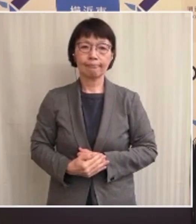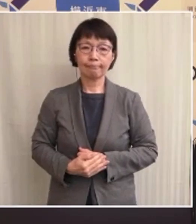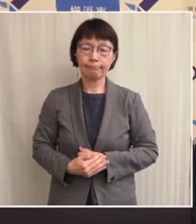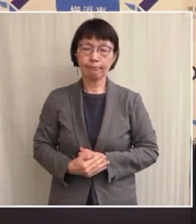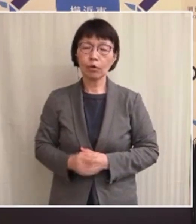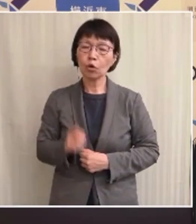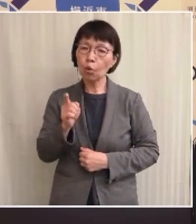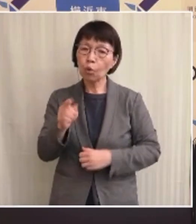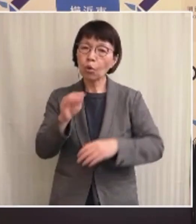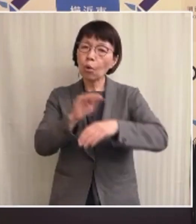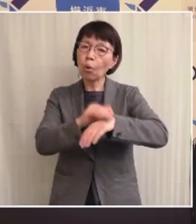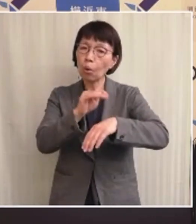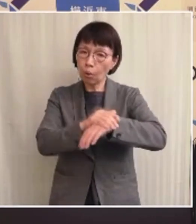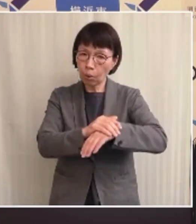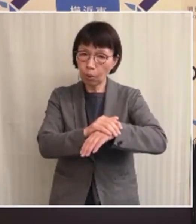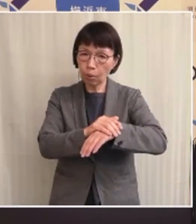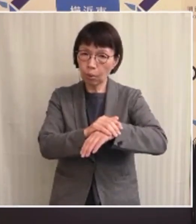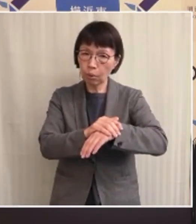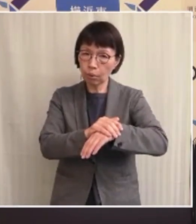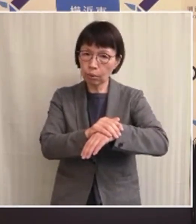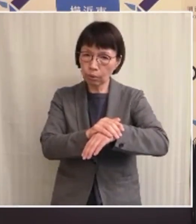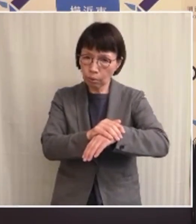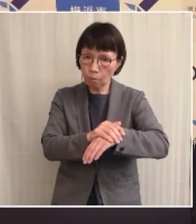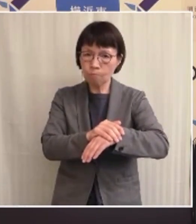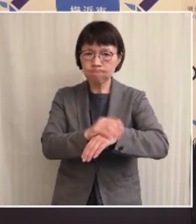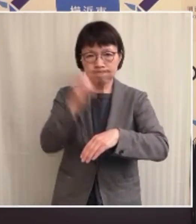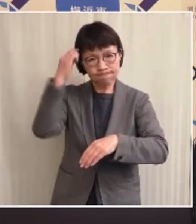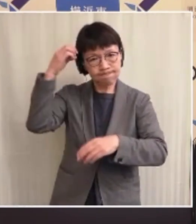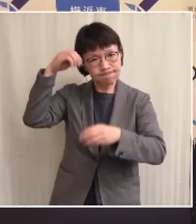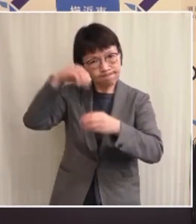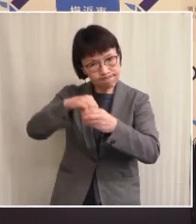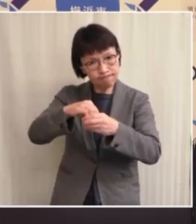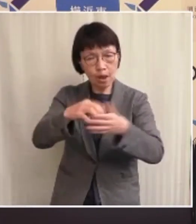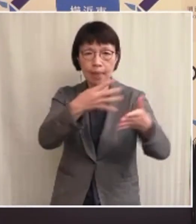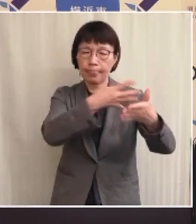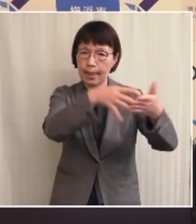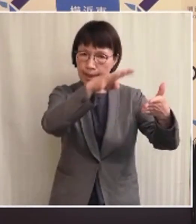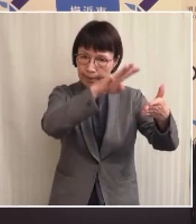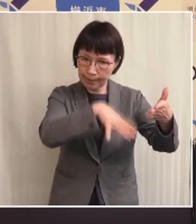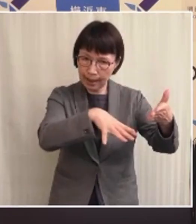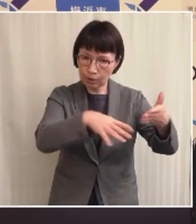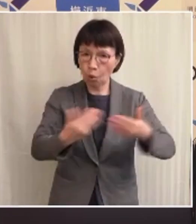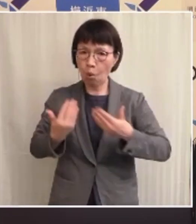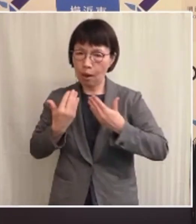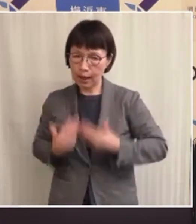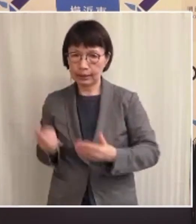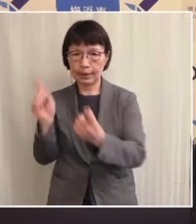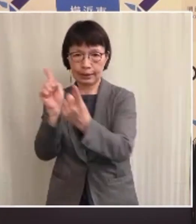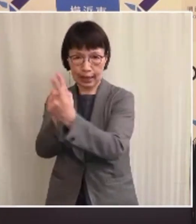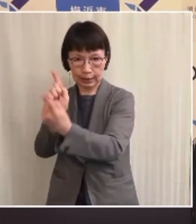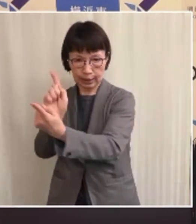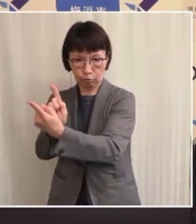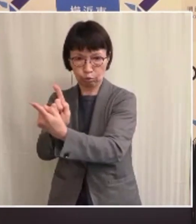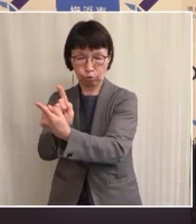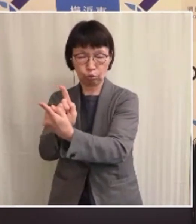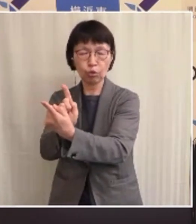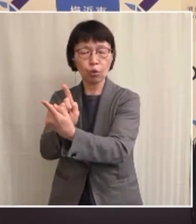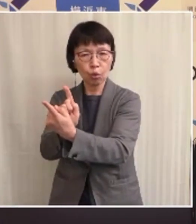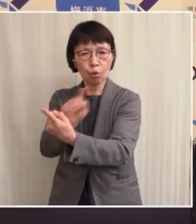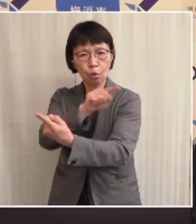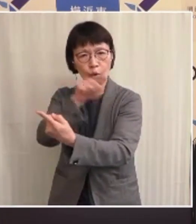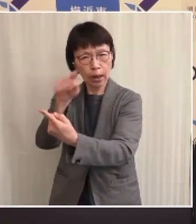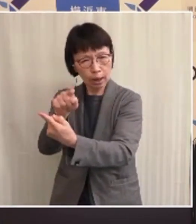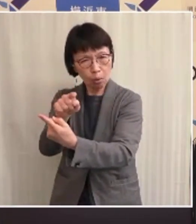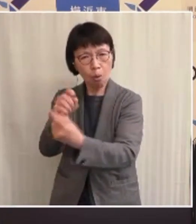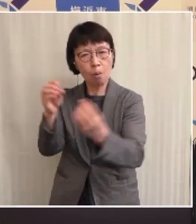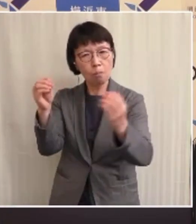こういったことを踏まえまして、データと安全対策を、掛